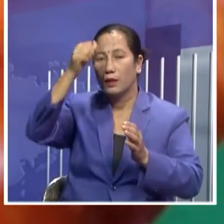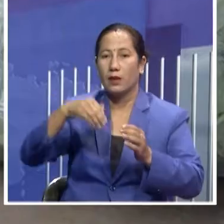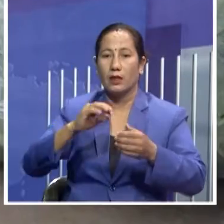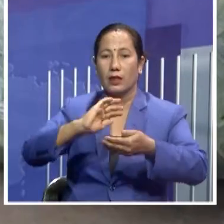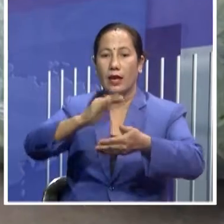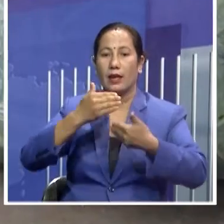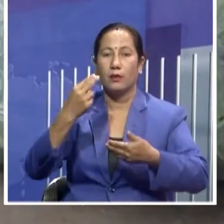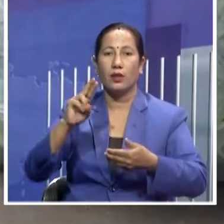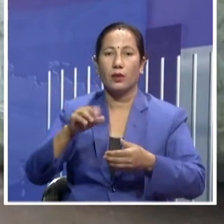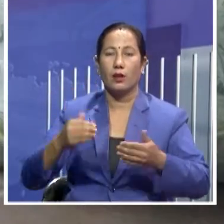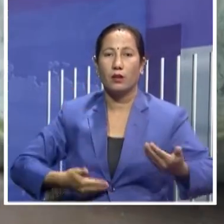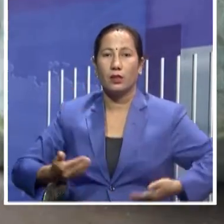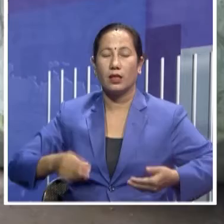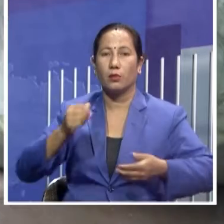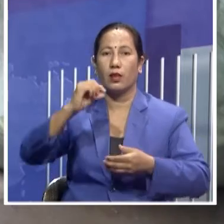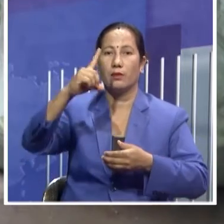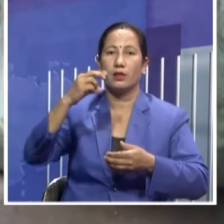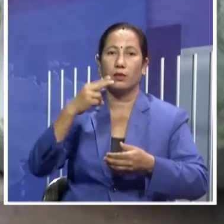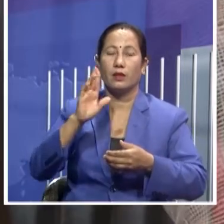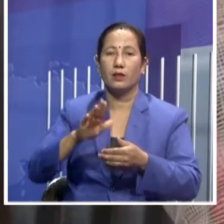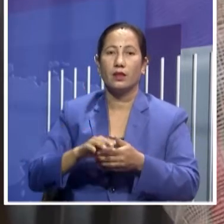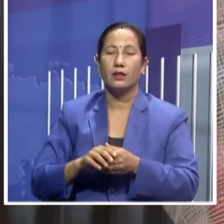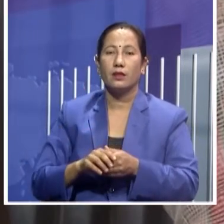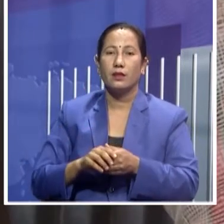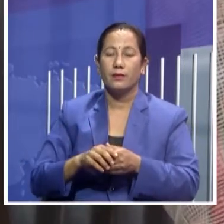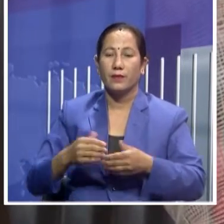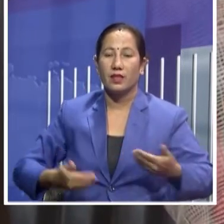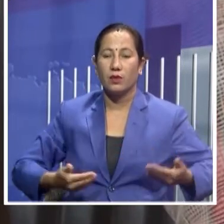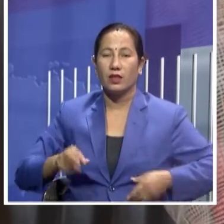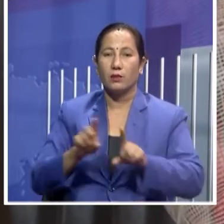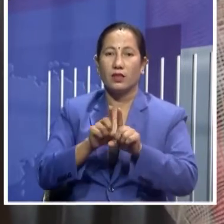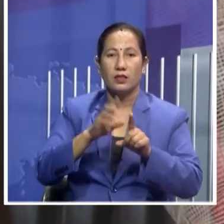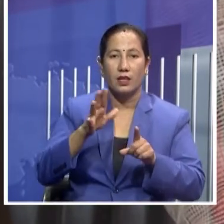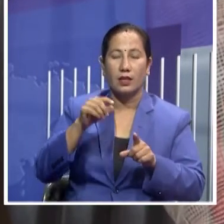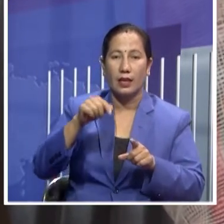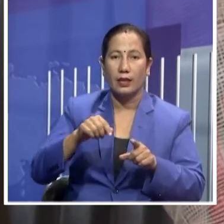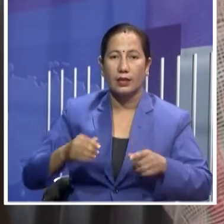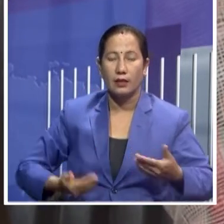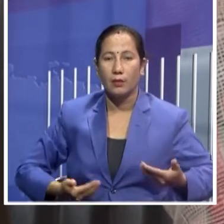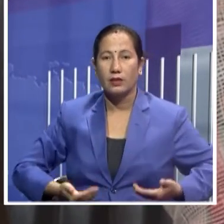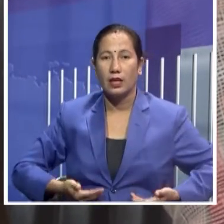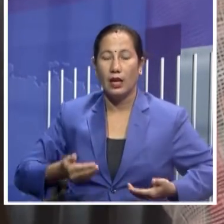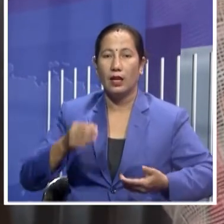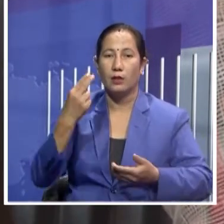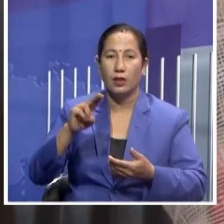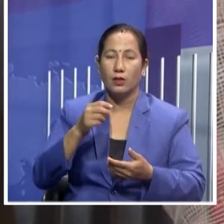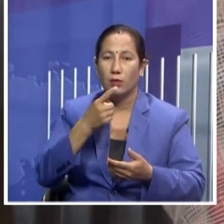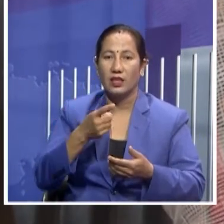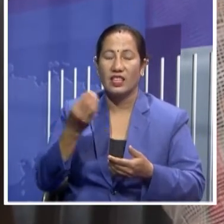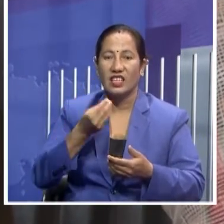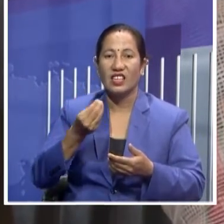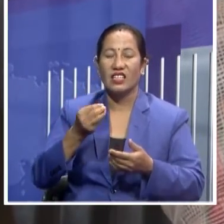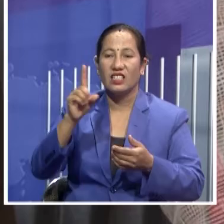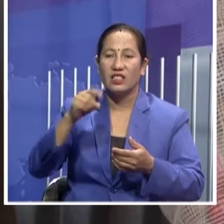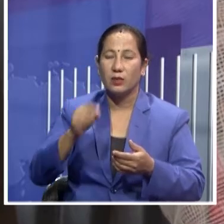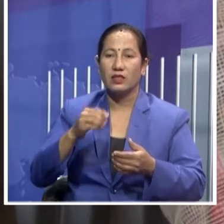आयात भइरहेकोले बजारमा मूल्य वृद्धि भएको बताउनु भएको छ। हाट बजार पनि छैन, यदि हाट बजार भइदियो भने केही